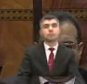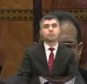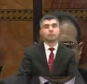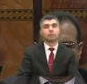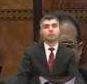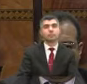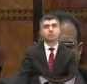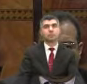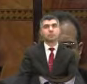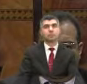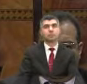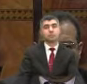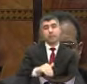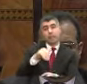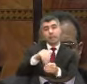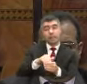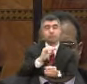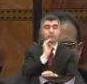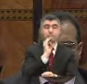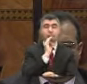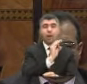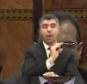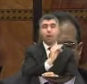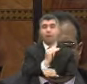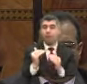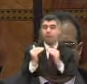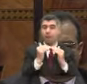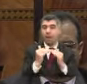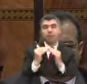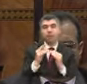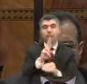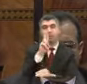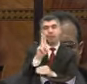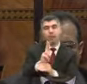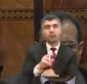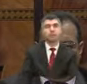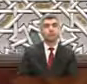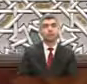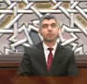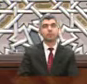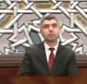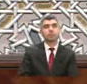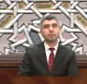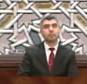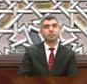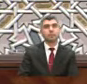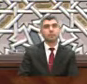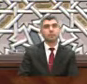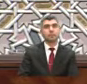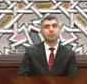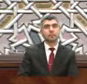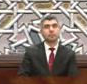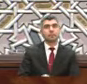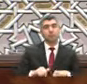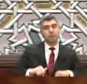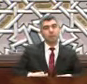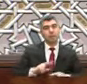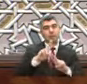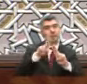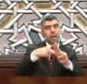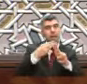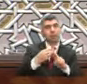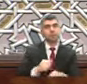ديال الفريق باش جات وحدة الموضوع في هذا السؤال. تفضل وضع السؤال ديالك وغادي يعطيك الوزير غادي